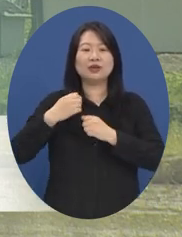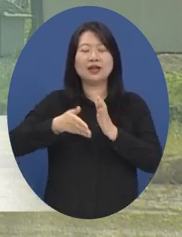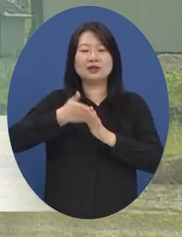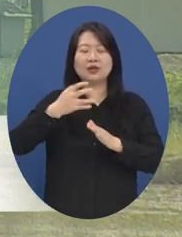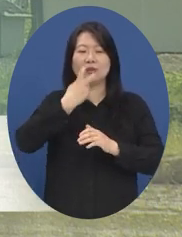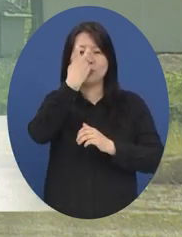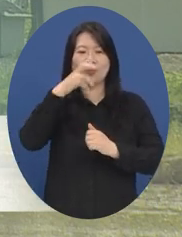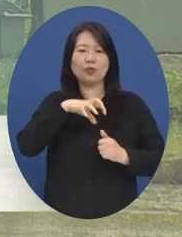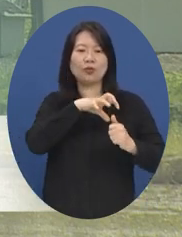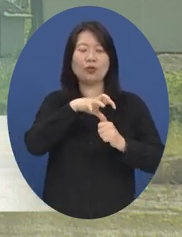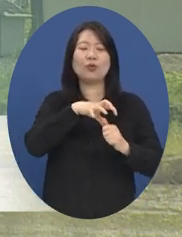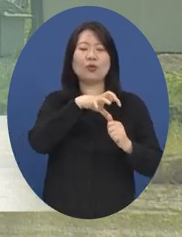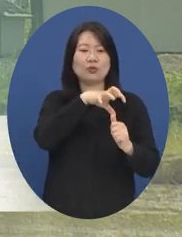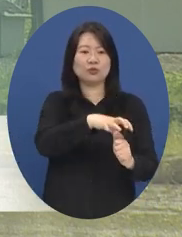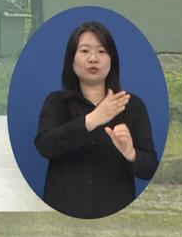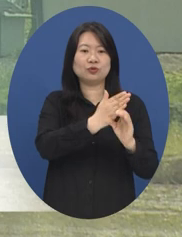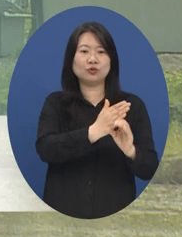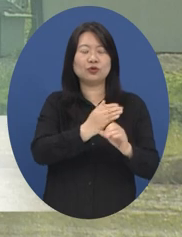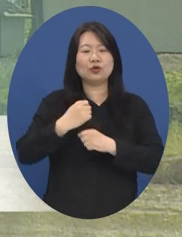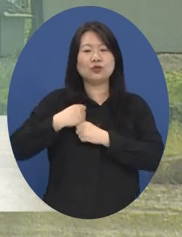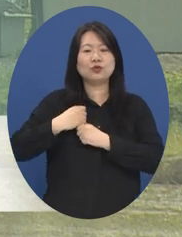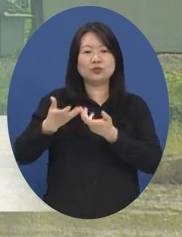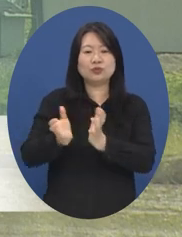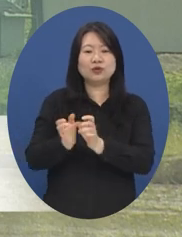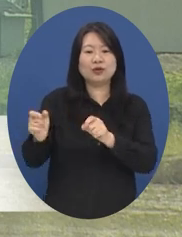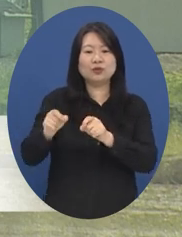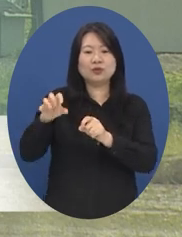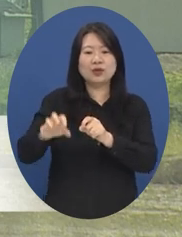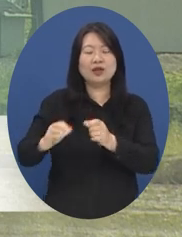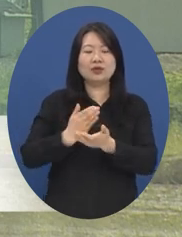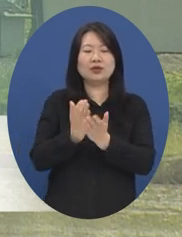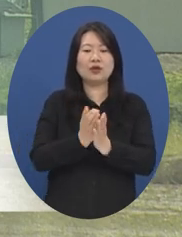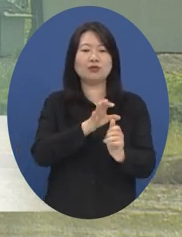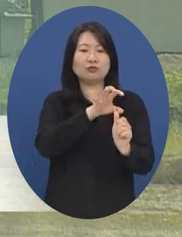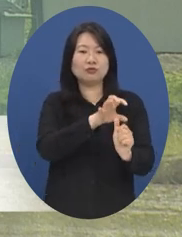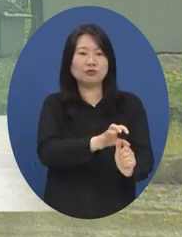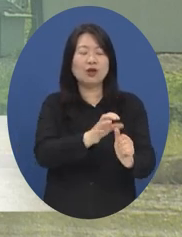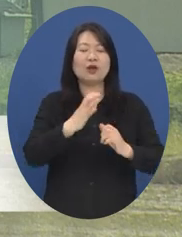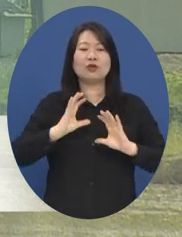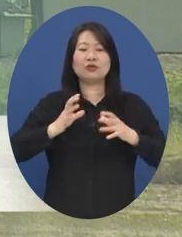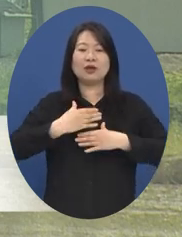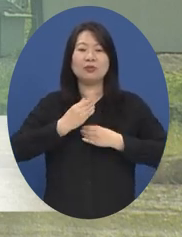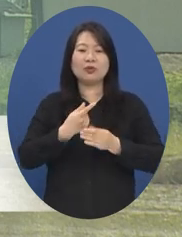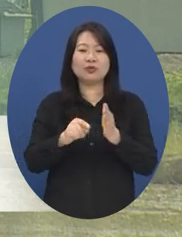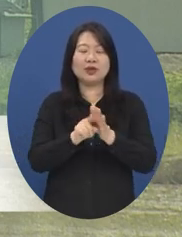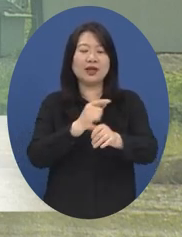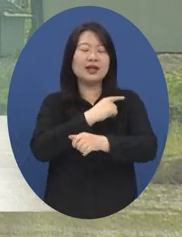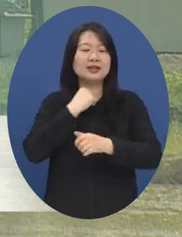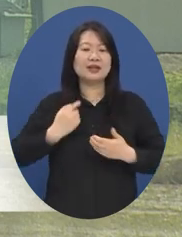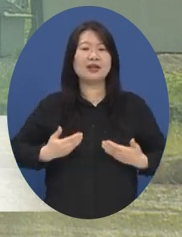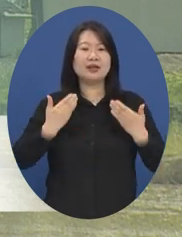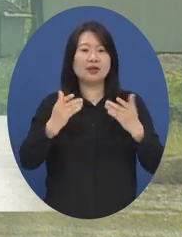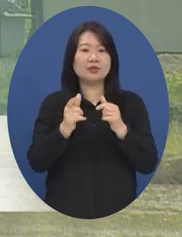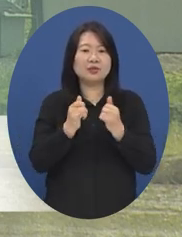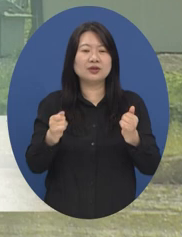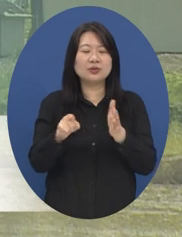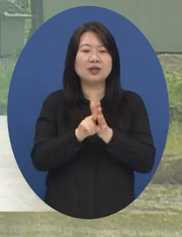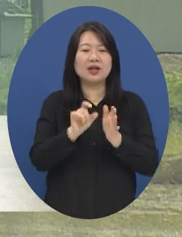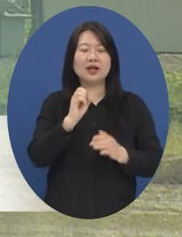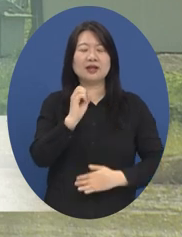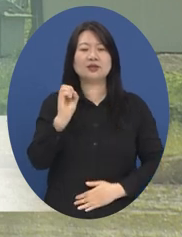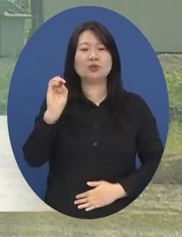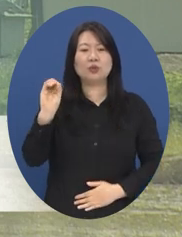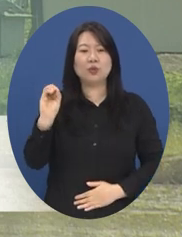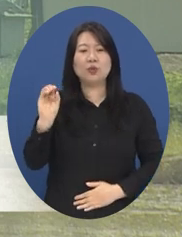있습니다 경기도는 군부대 주변 지역의 각종 규제 등 국가안보를 위해 희생한 주민들을 위한 soc 사업을